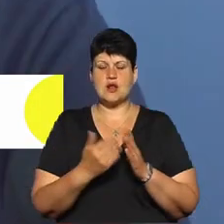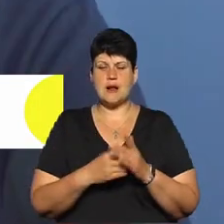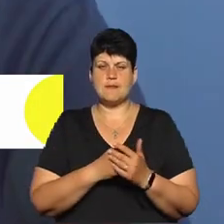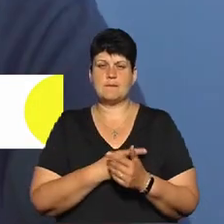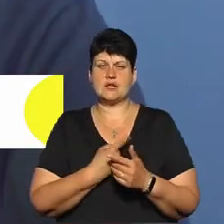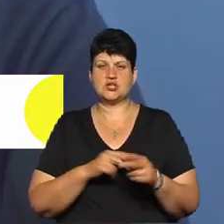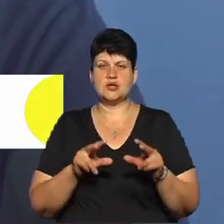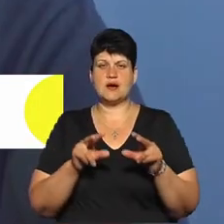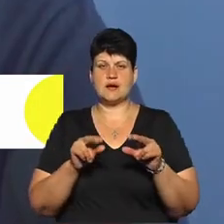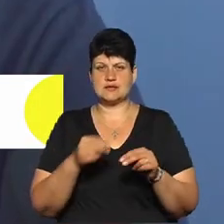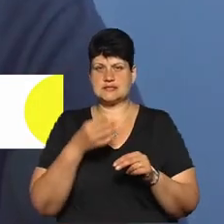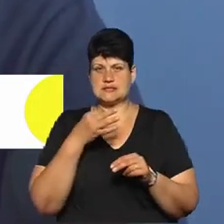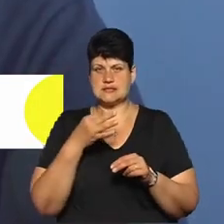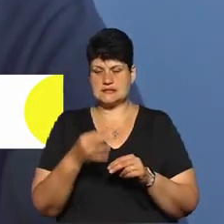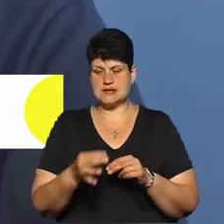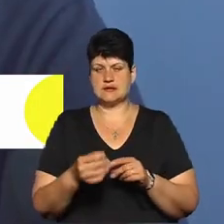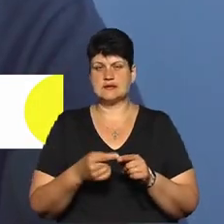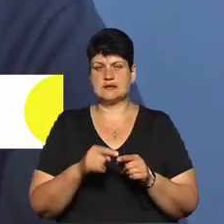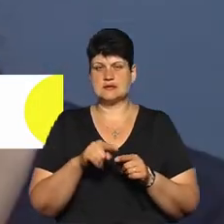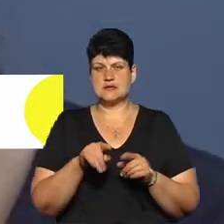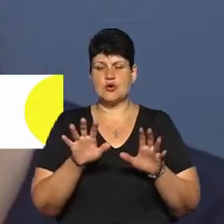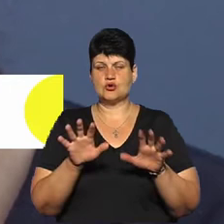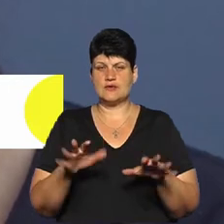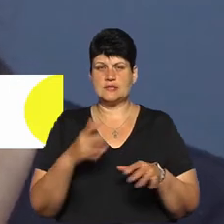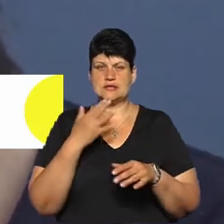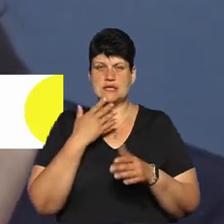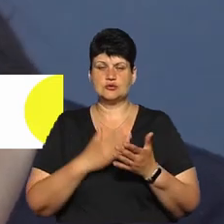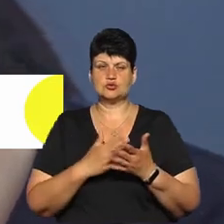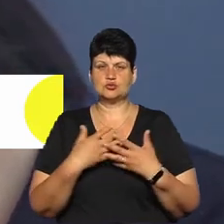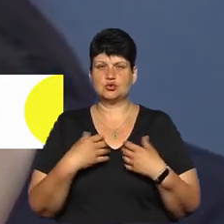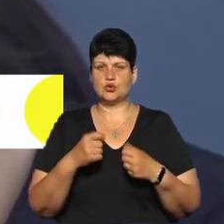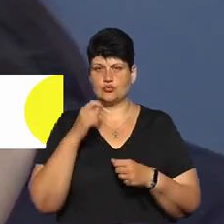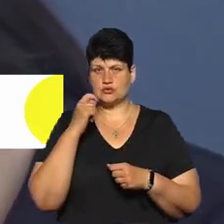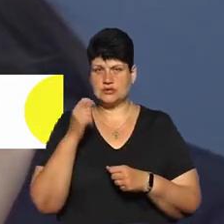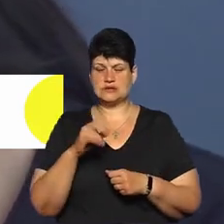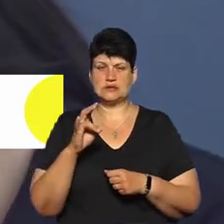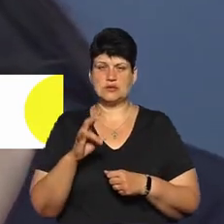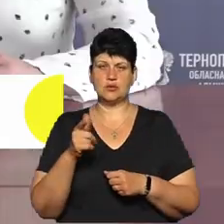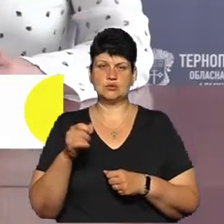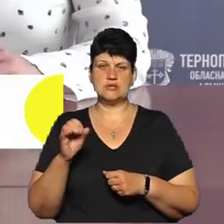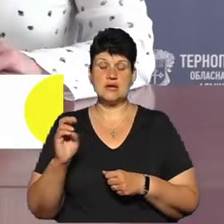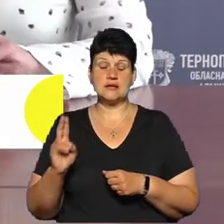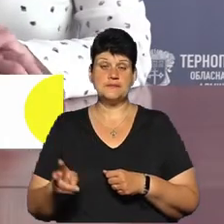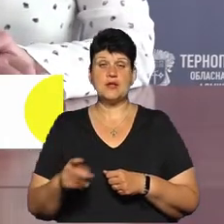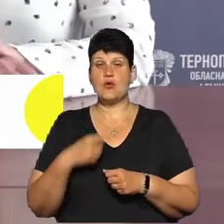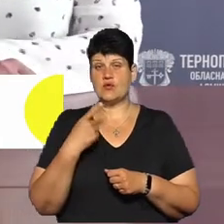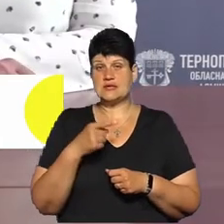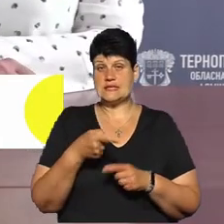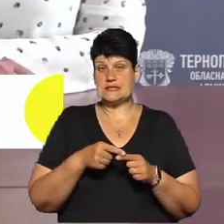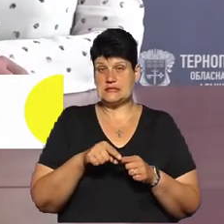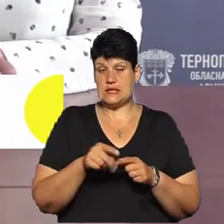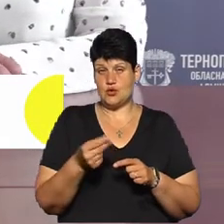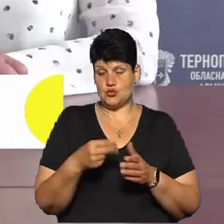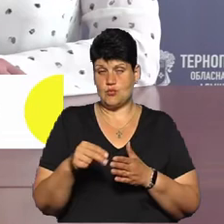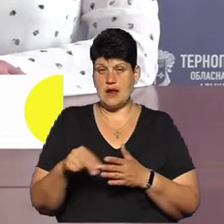гарантій. Про це під час брифінгу повідомила голова Національної служби здоров'я України Наталія Гусак. За її словами, за ці гроші закуповують